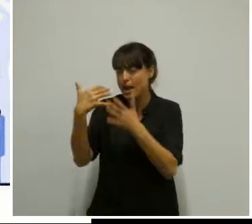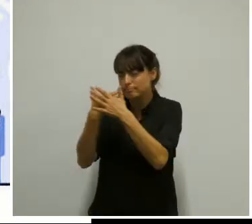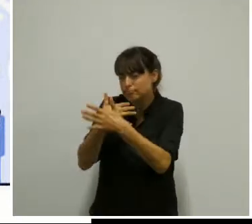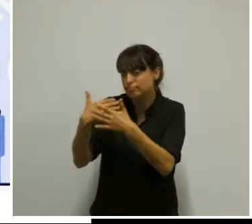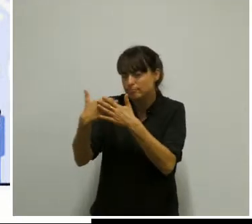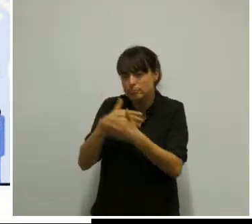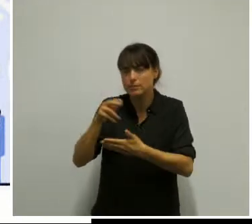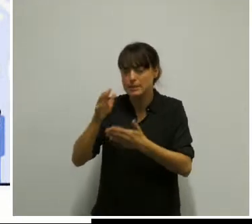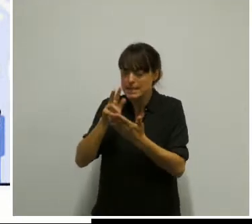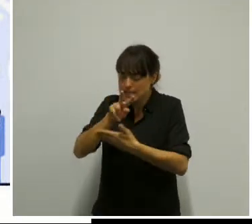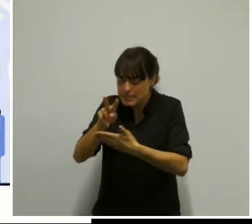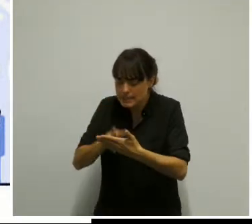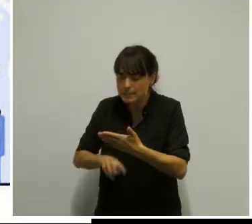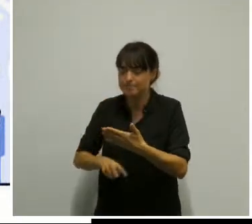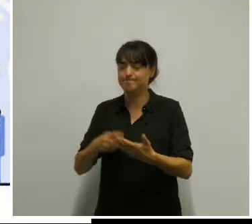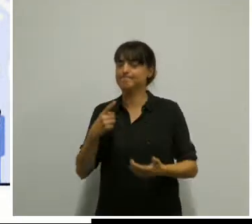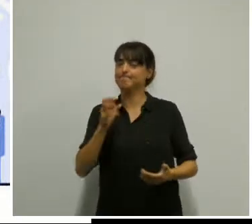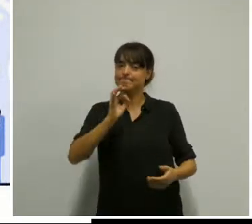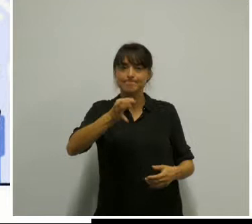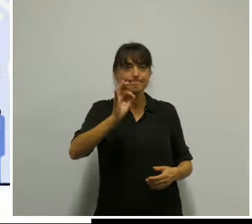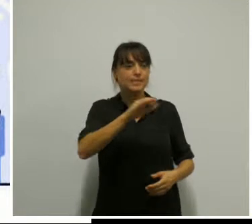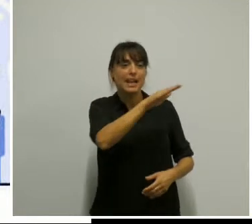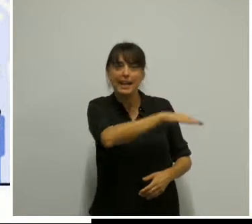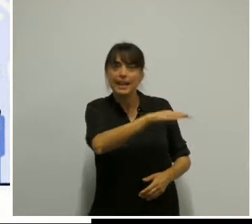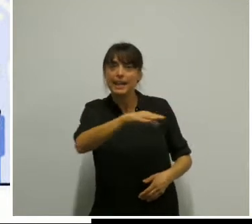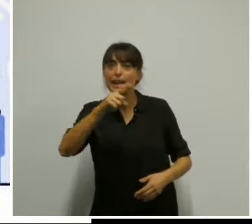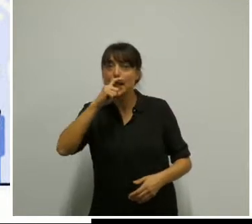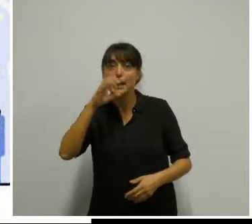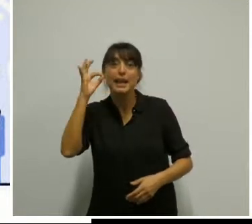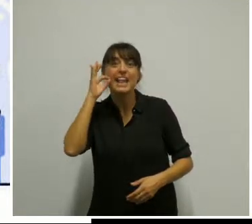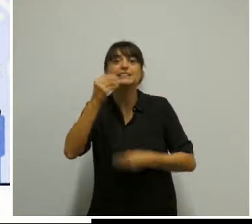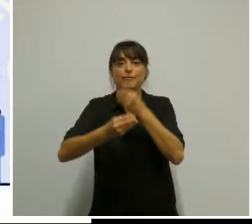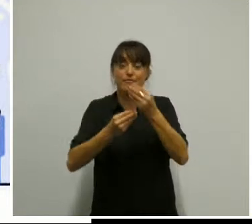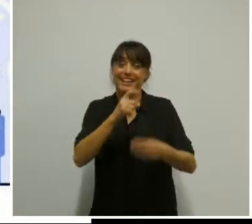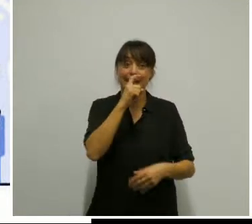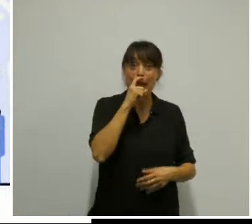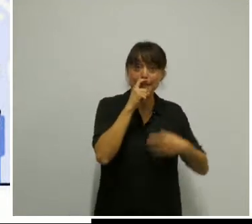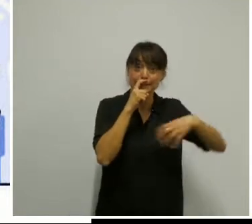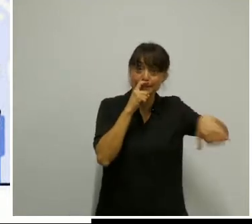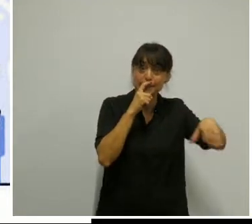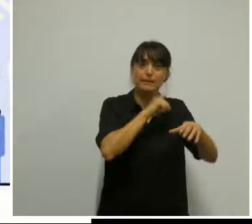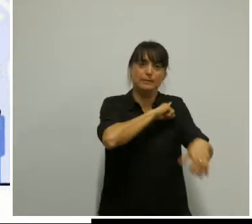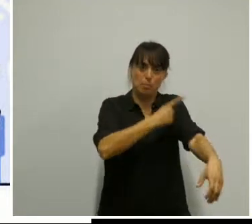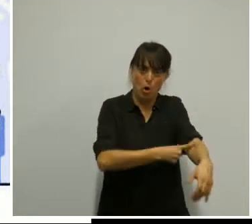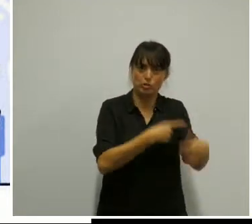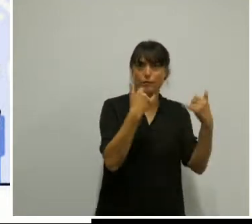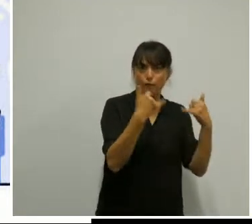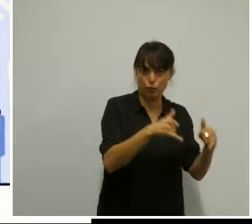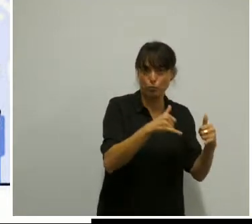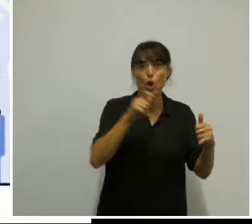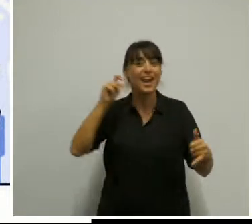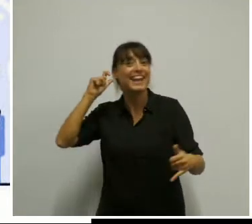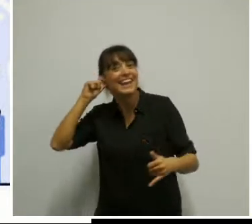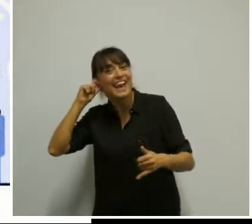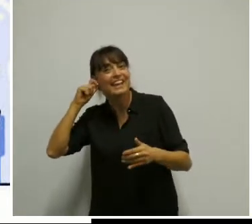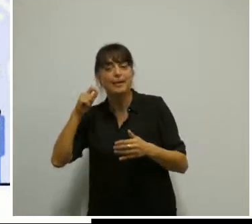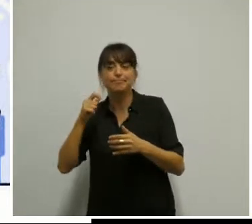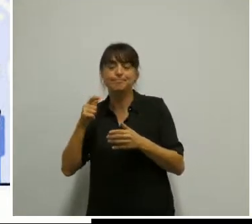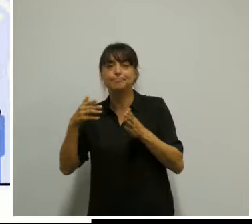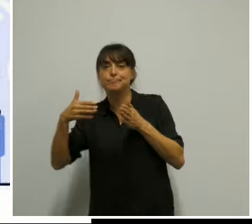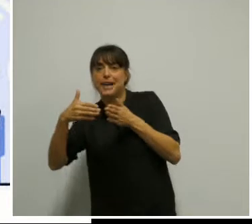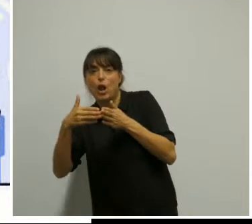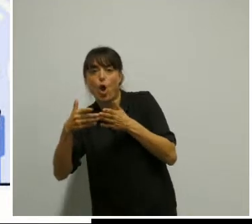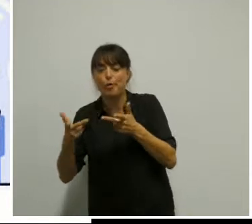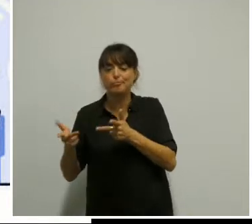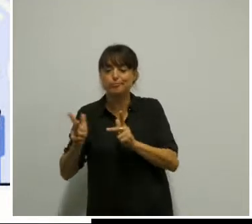àmbit, que els nens i les nenes, els nens bàsicament estaven a les pistes esportives, les nenes quedaven més arraconades a les zones del voltant de la